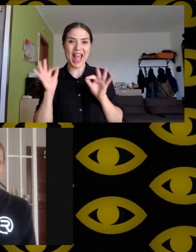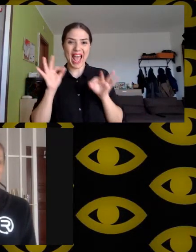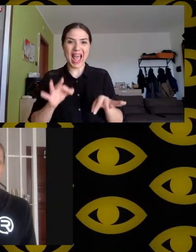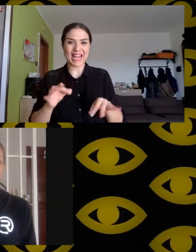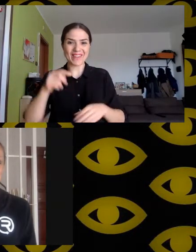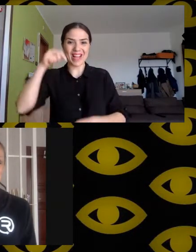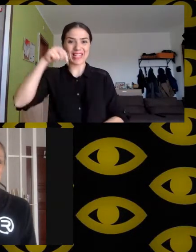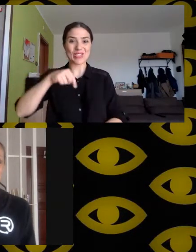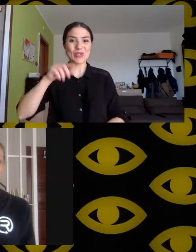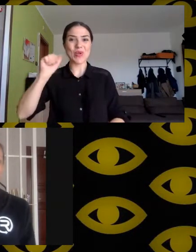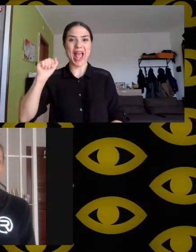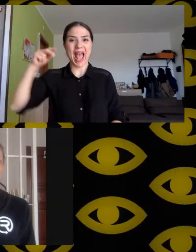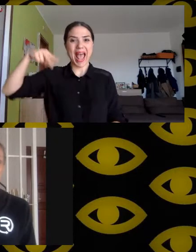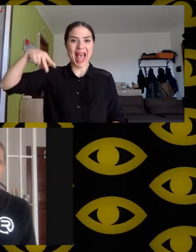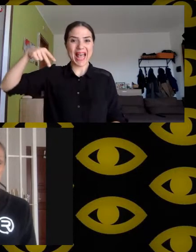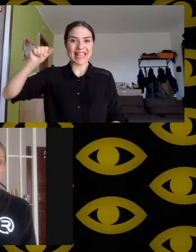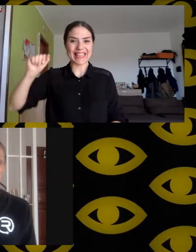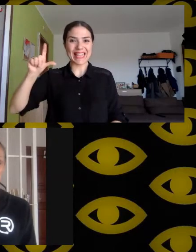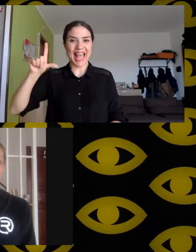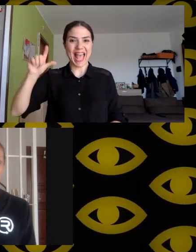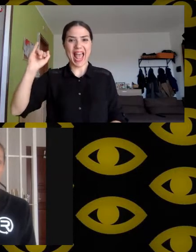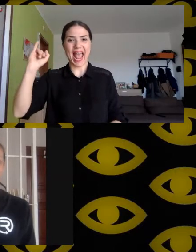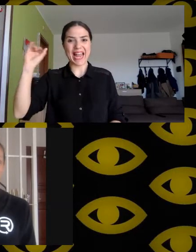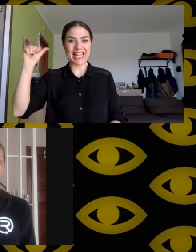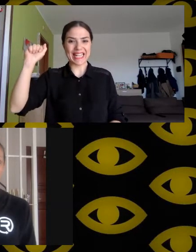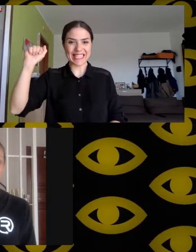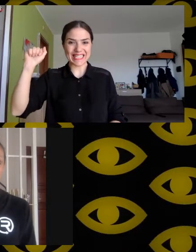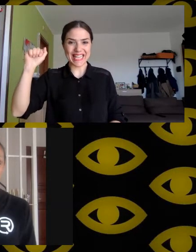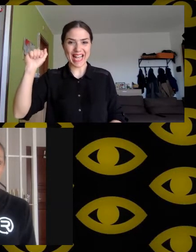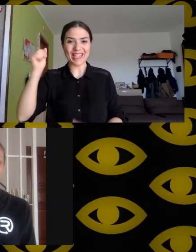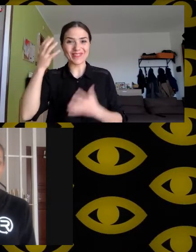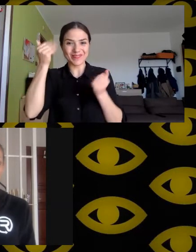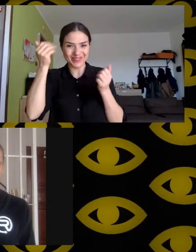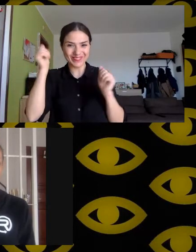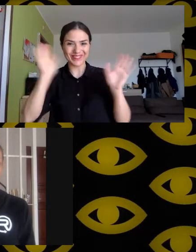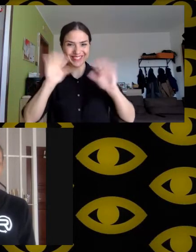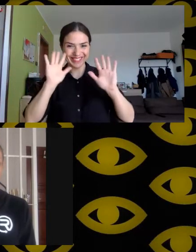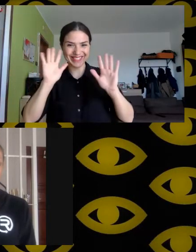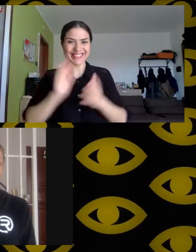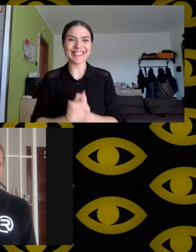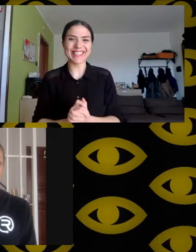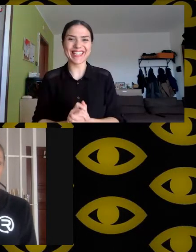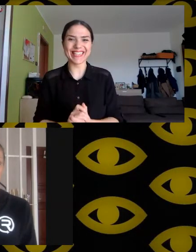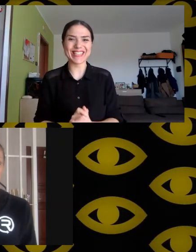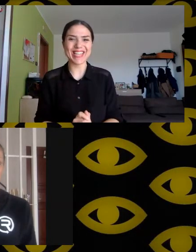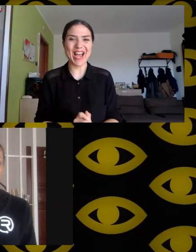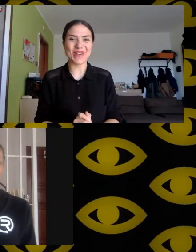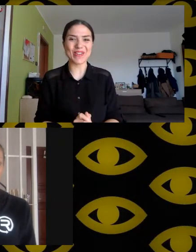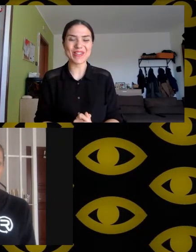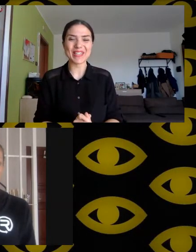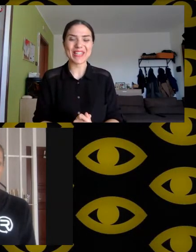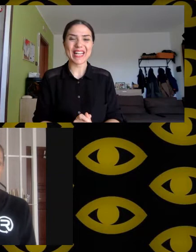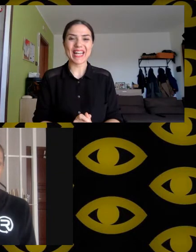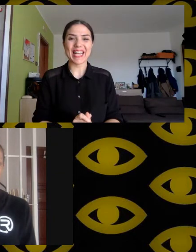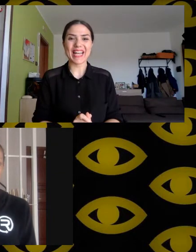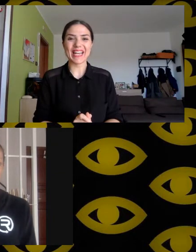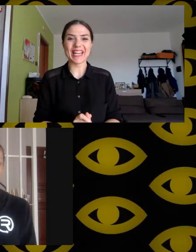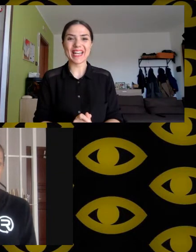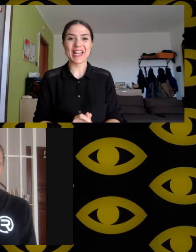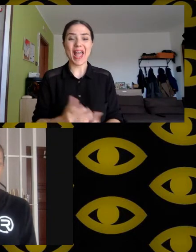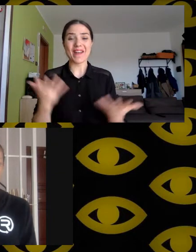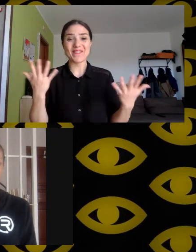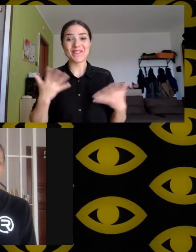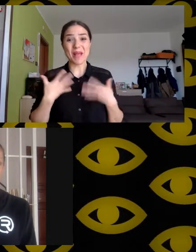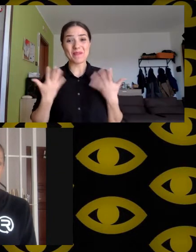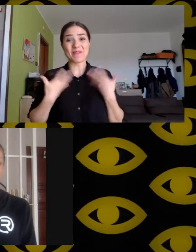ciao! Ciao, ciao a tutti, ciao Monica! Che piacere averti qui con noi Annalisa, sono